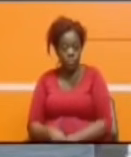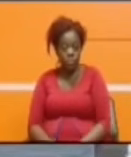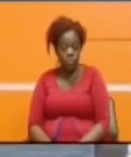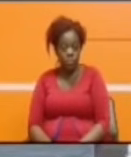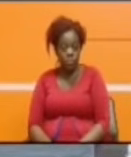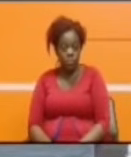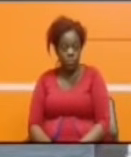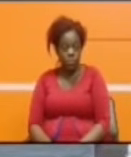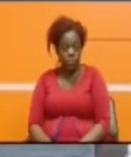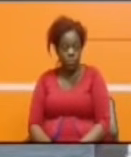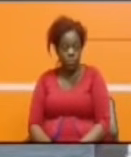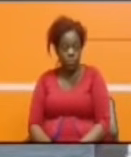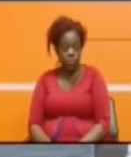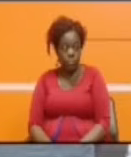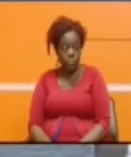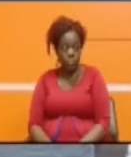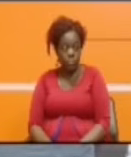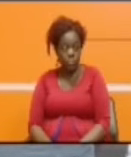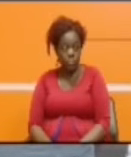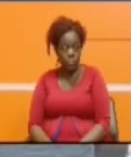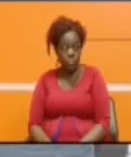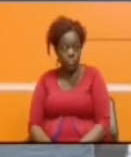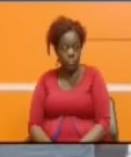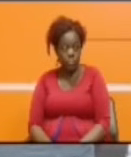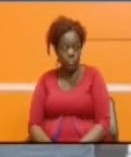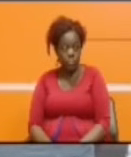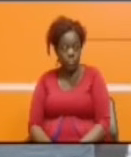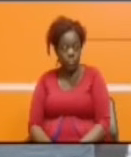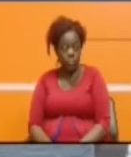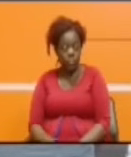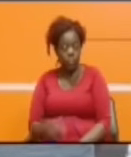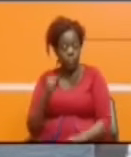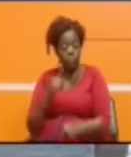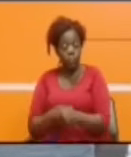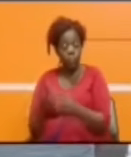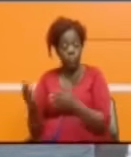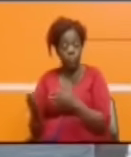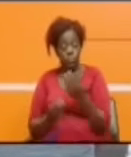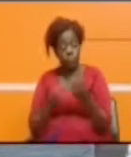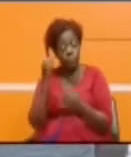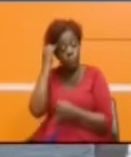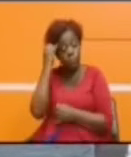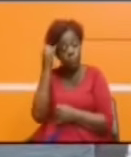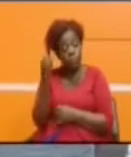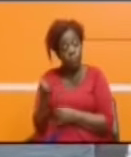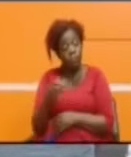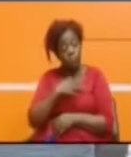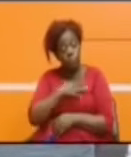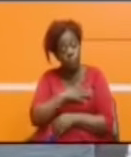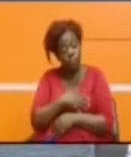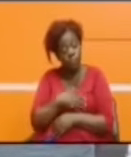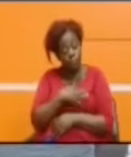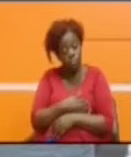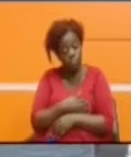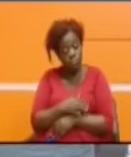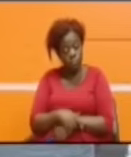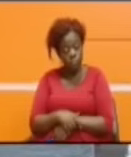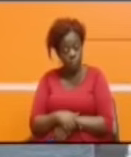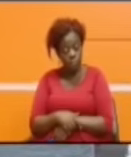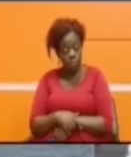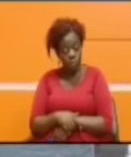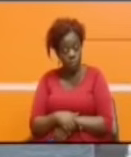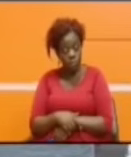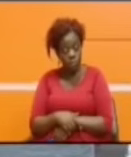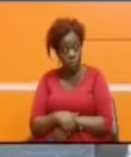yabakitetenkanya bulungi ino ebirungi ino. And when we bring these ideas, please, bwetuleta amagezi ago,